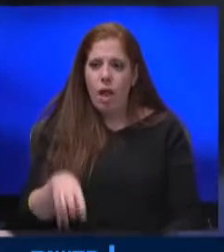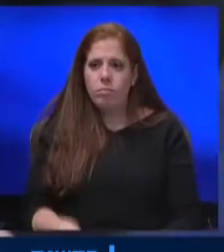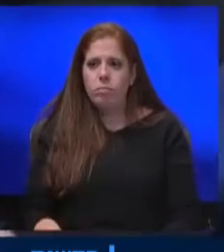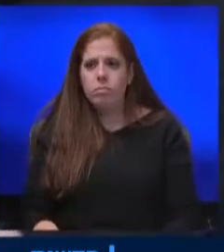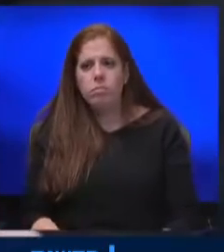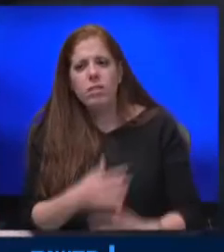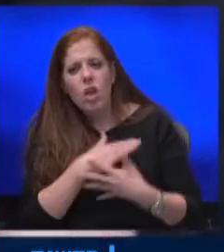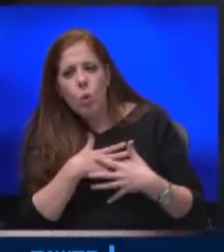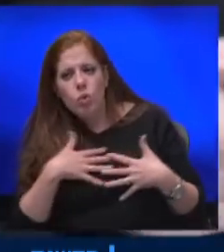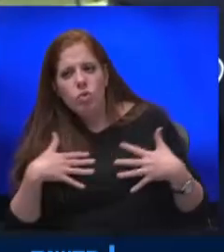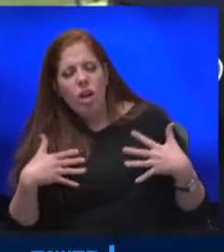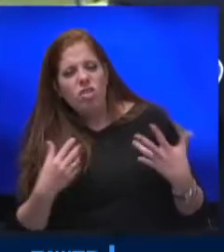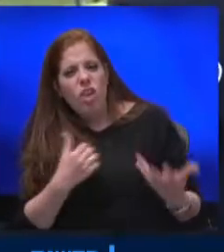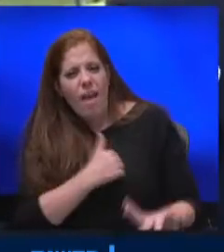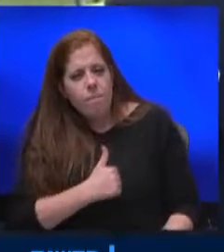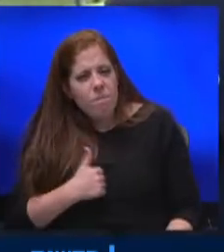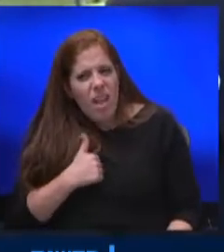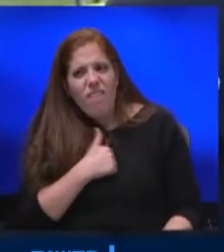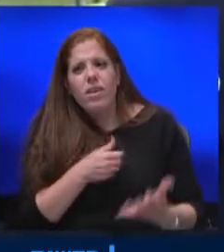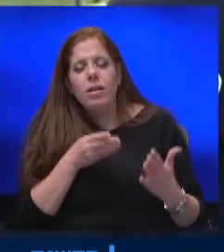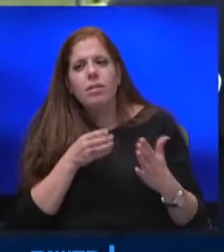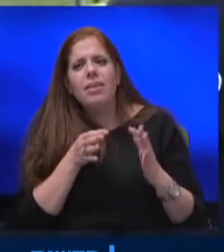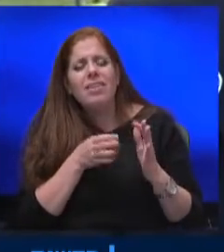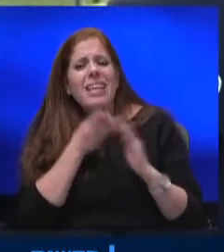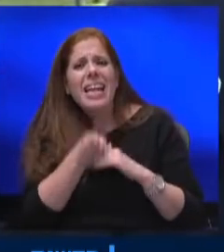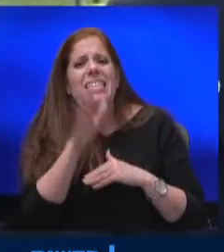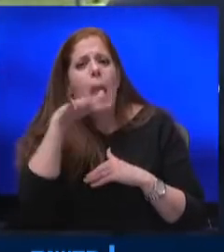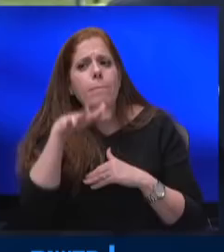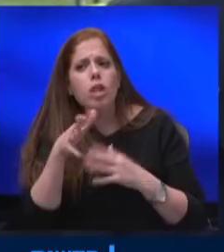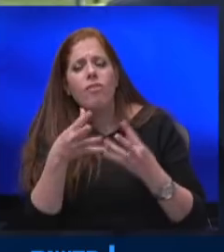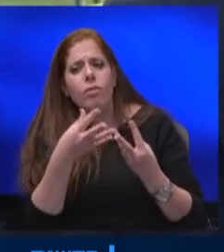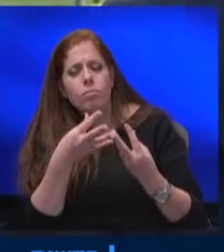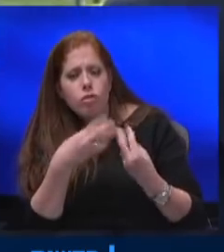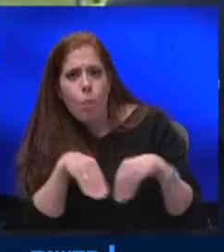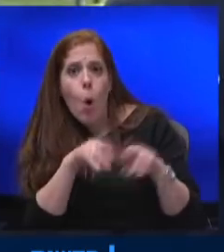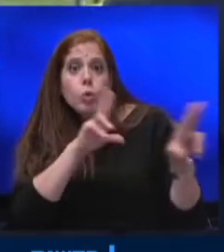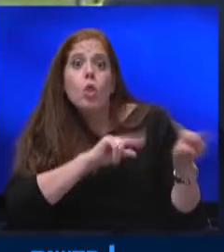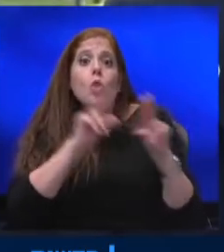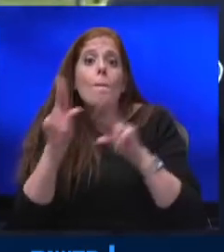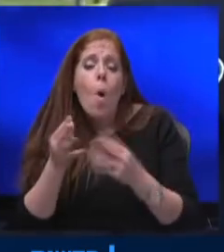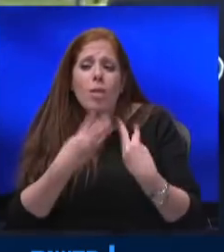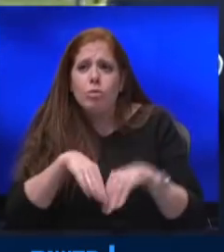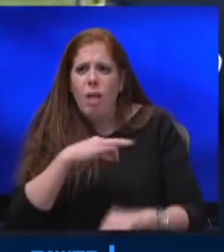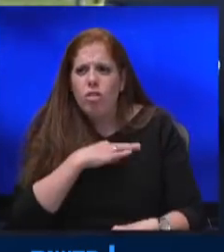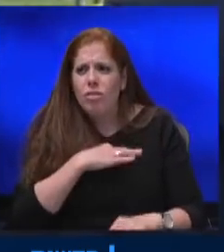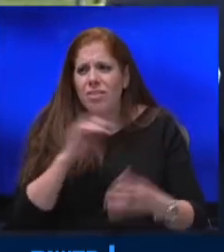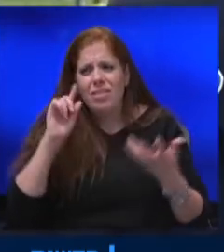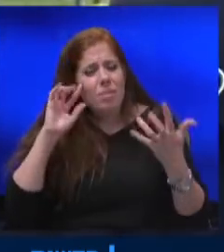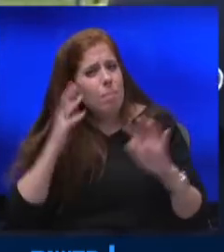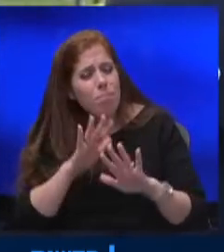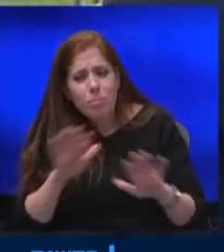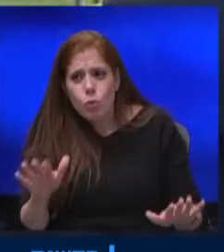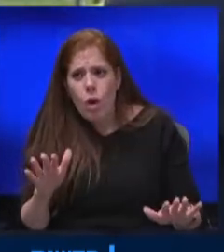הזאת שהאבל הזה כנראה נכנס ל-5,000 משפחות שדומות למשפחה שלי, היא תחושה פסיכית. אני